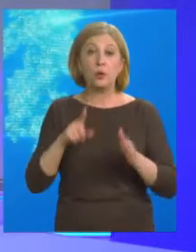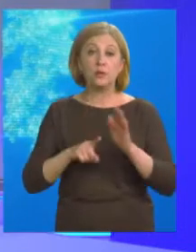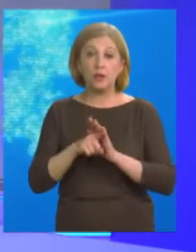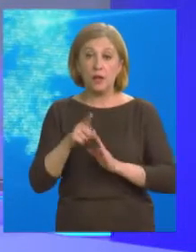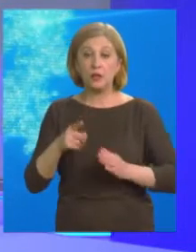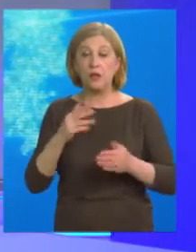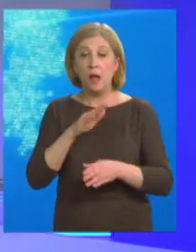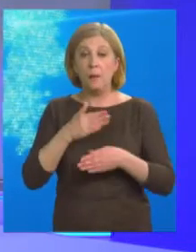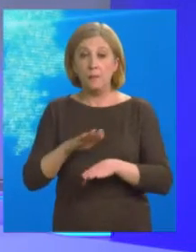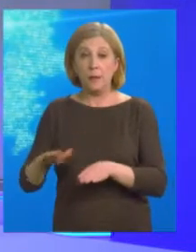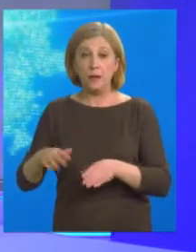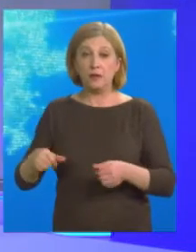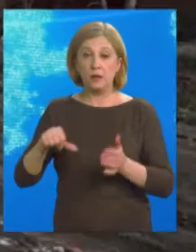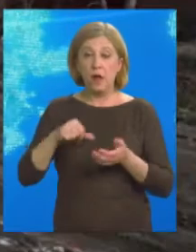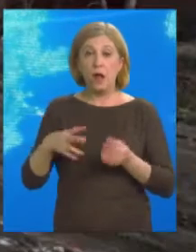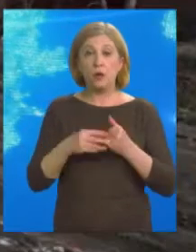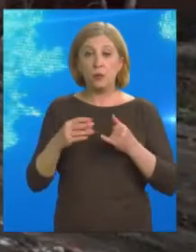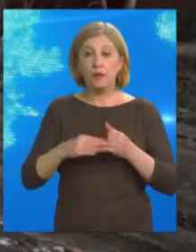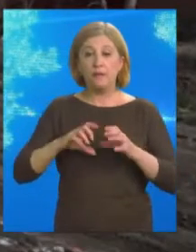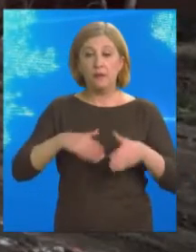приведения в порядок грунтовых улиц.